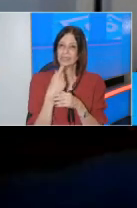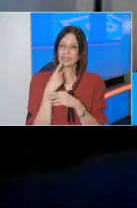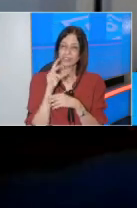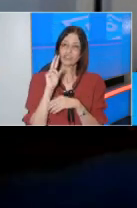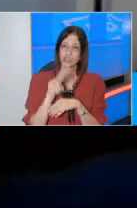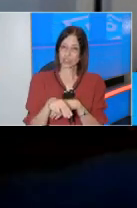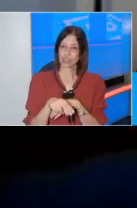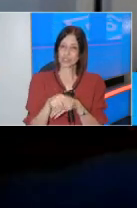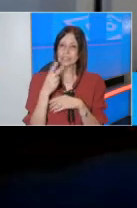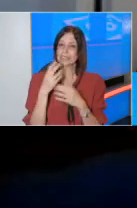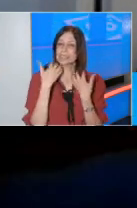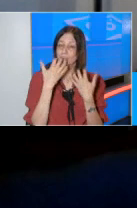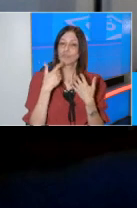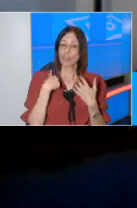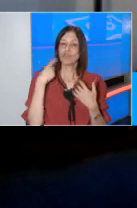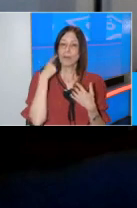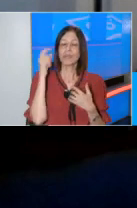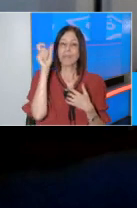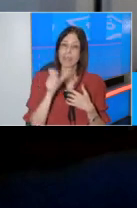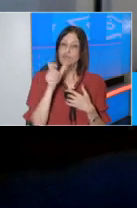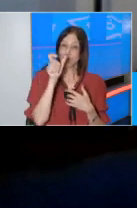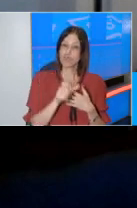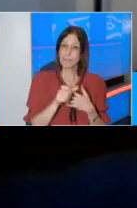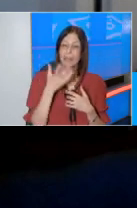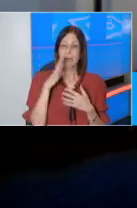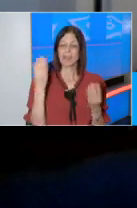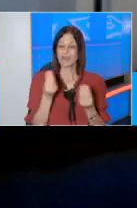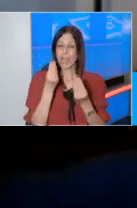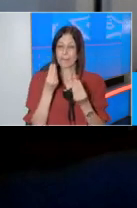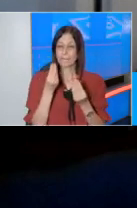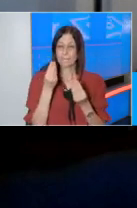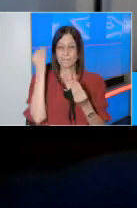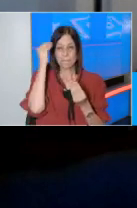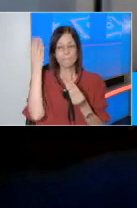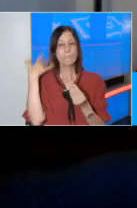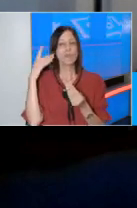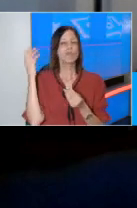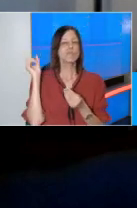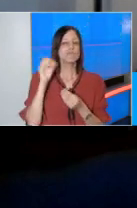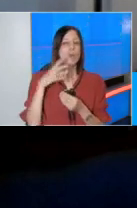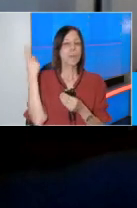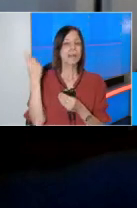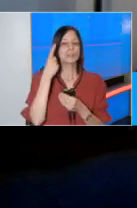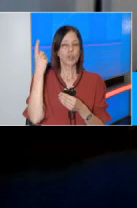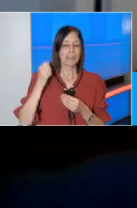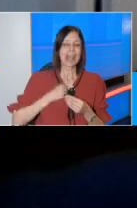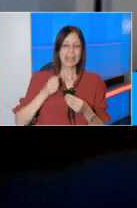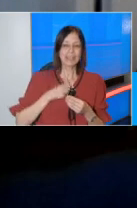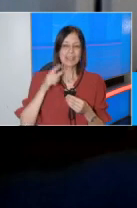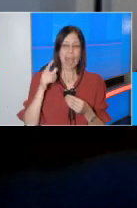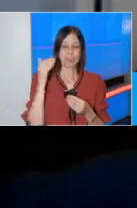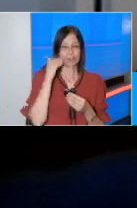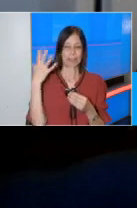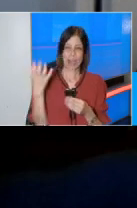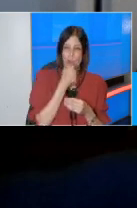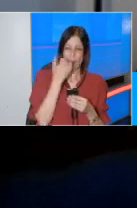יש סיפורים שאני שמעתי מאנשים, וזה גם דברים שהונצחו. הגיעו מסוקים, בקנדה זה היה במסוקים, בארצות הברית לקחו